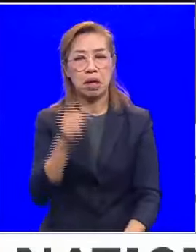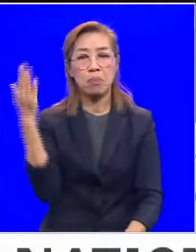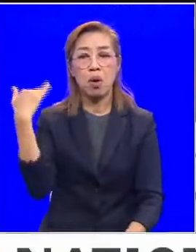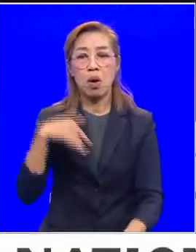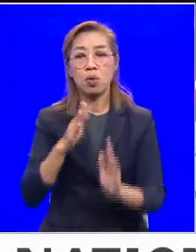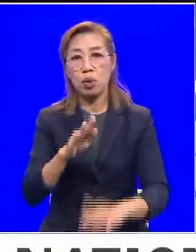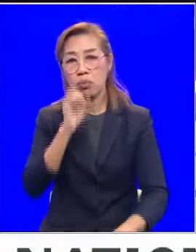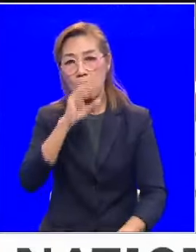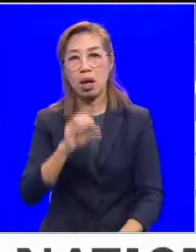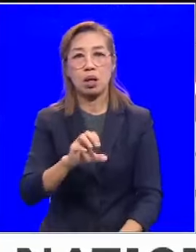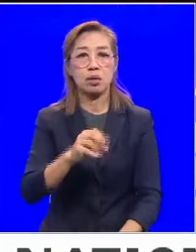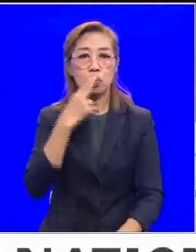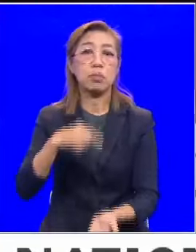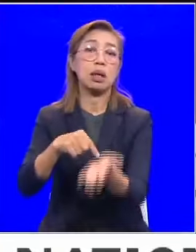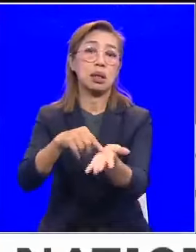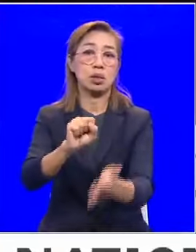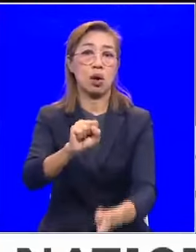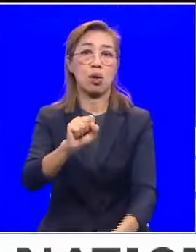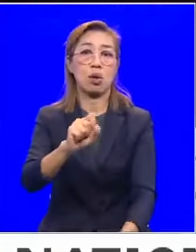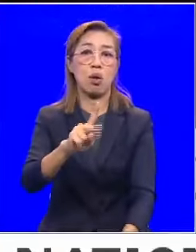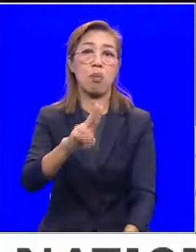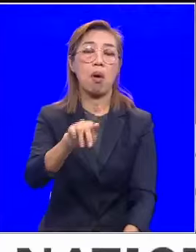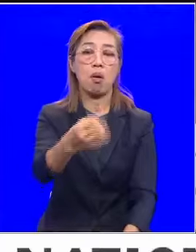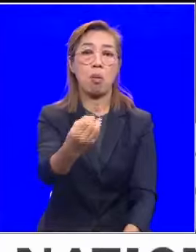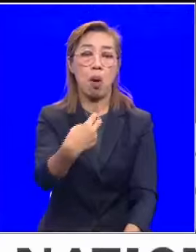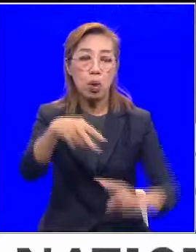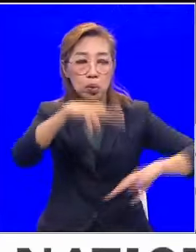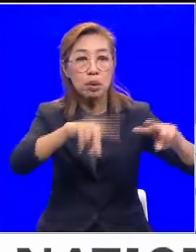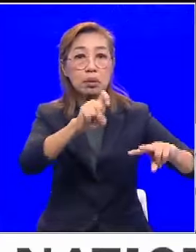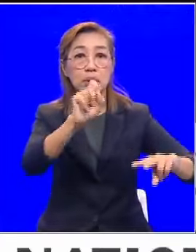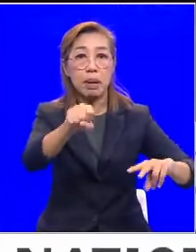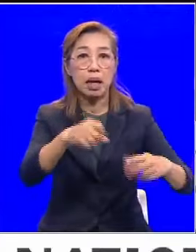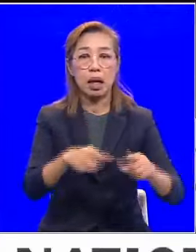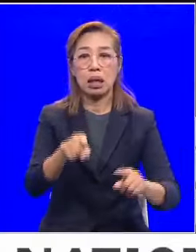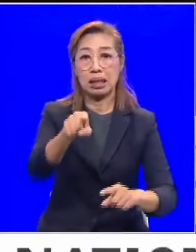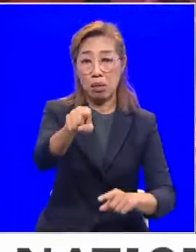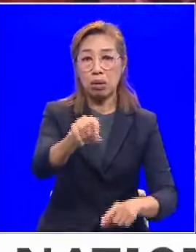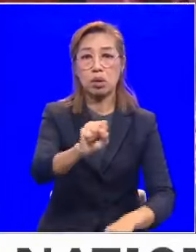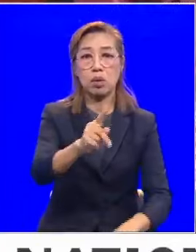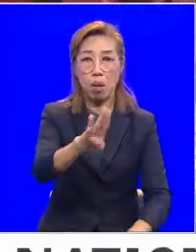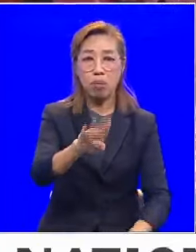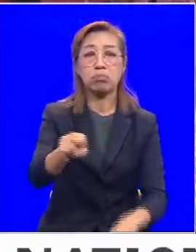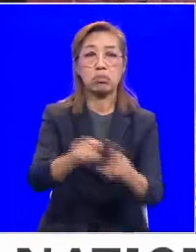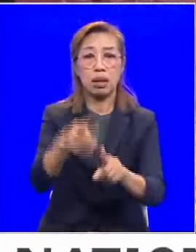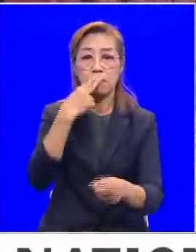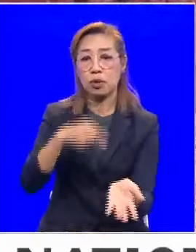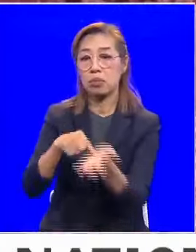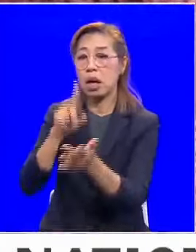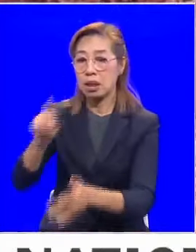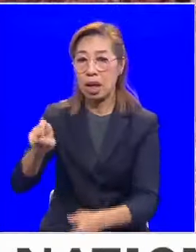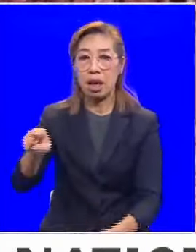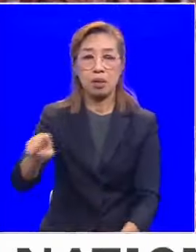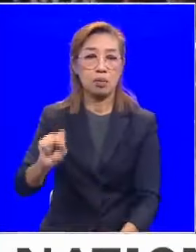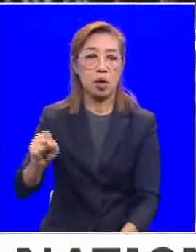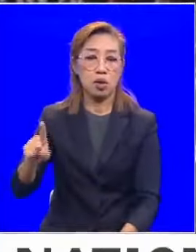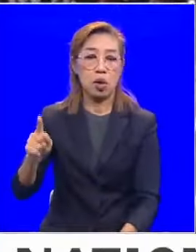ได้ทีนี้สคบก็เคยส่งไปสสคเหมือนกันแต่กระทรวงการคลังก็ไม่ตอบอีกว่าทำได้หรือไม่ได้ผิดหรือไม่ผิดค่ะคุณรนบอกว่าที่